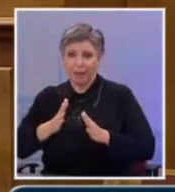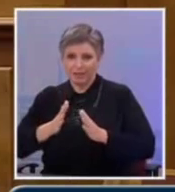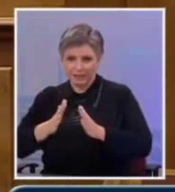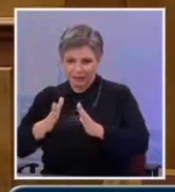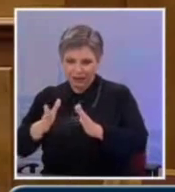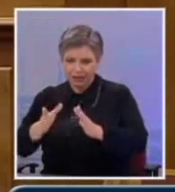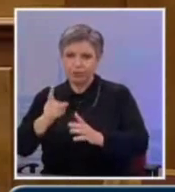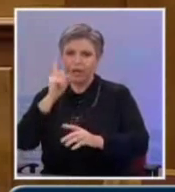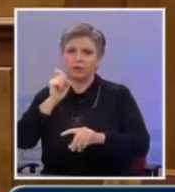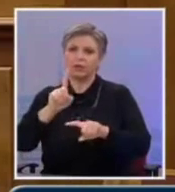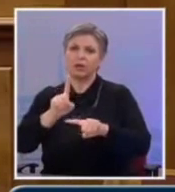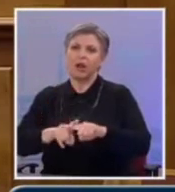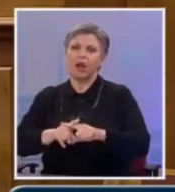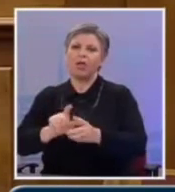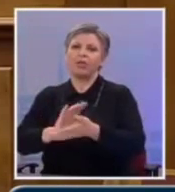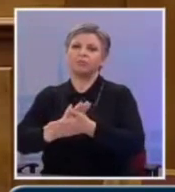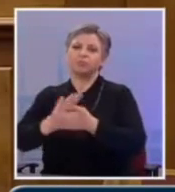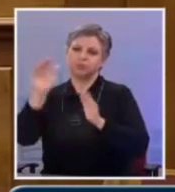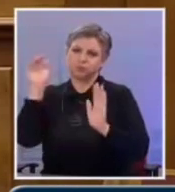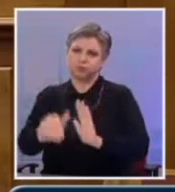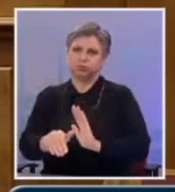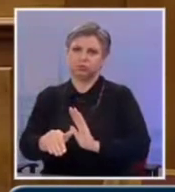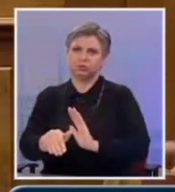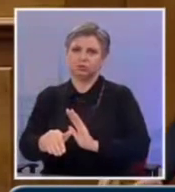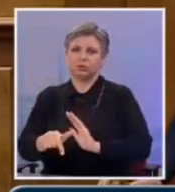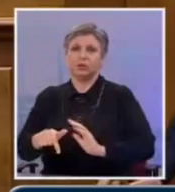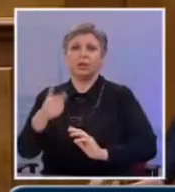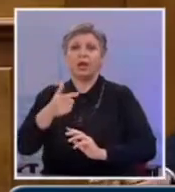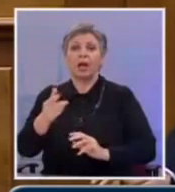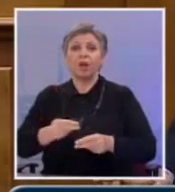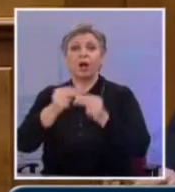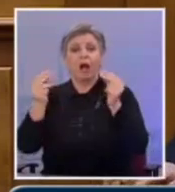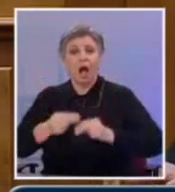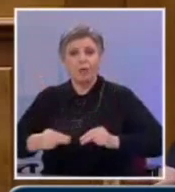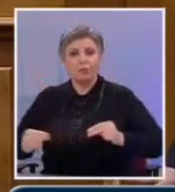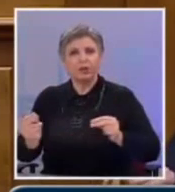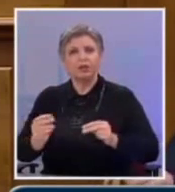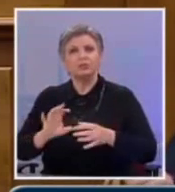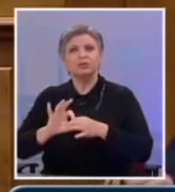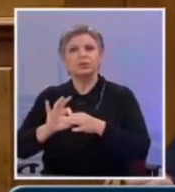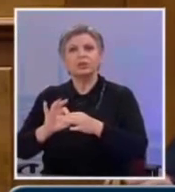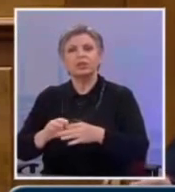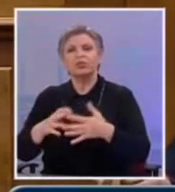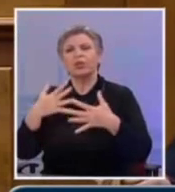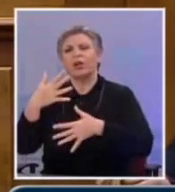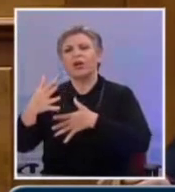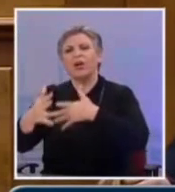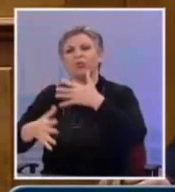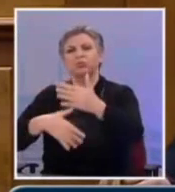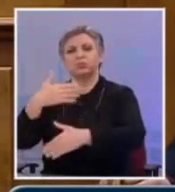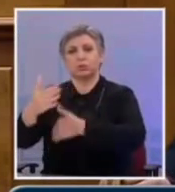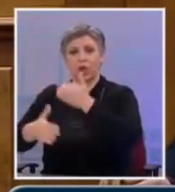Οι συνέπειες μπορεί να παγειωθούν, να διαρκέσουν για χρόνια, για δεκαετίες. Γι αυτό η χώρα και ο λαός πρέπει να